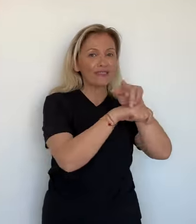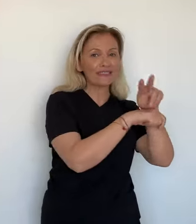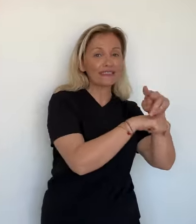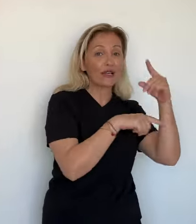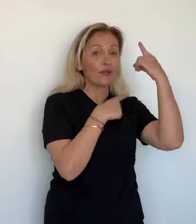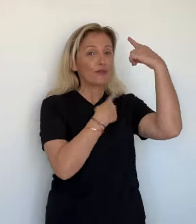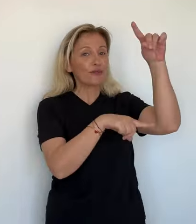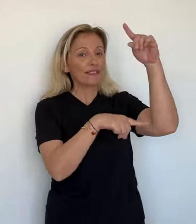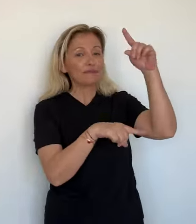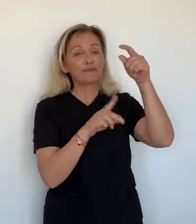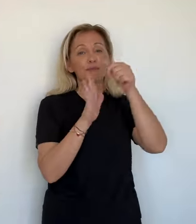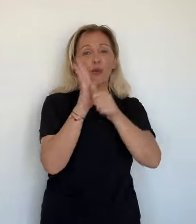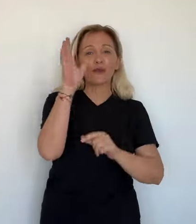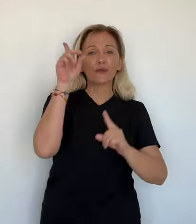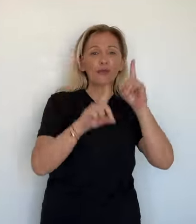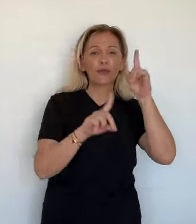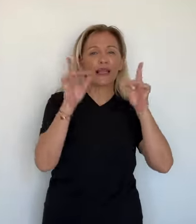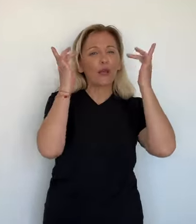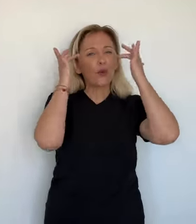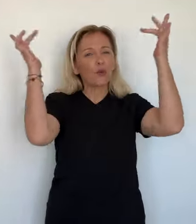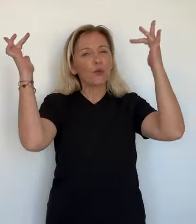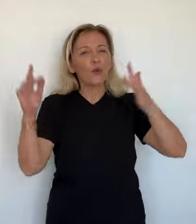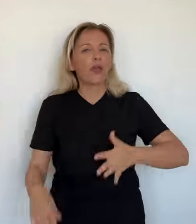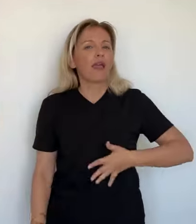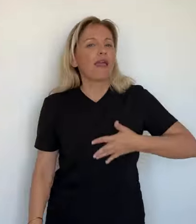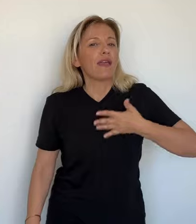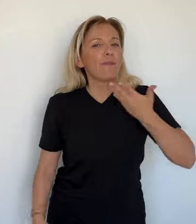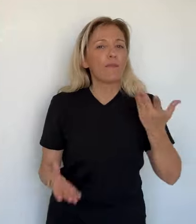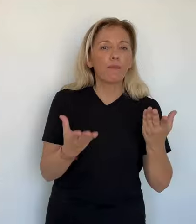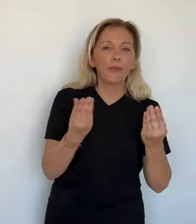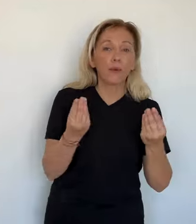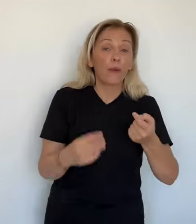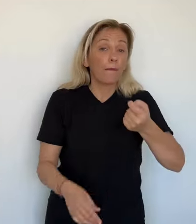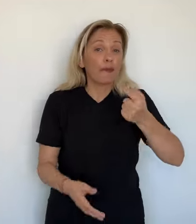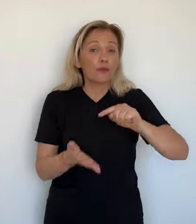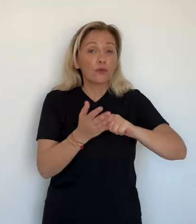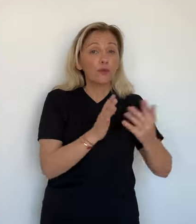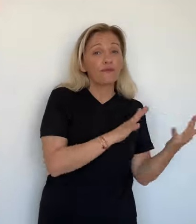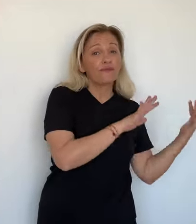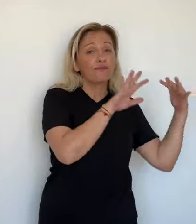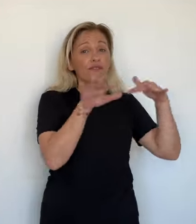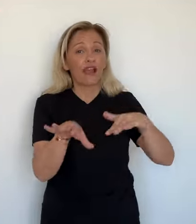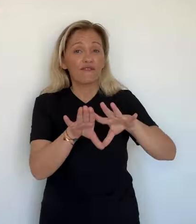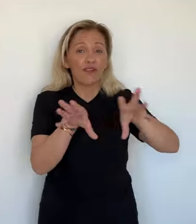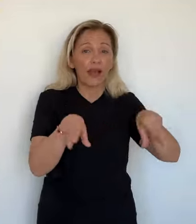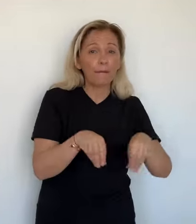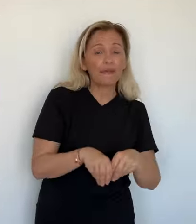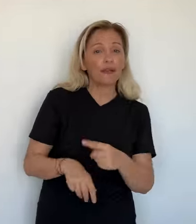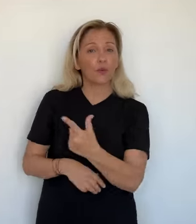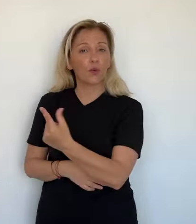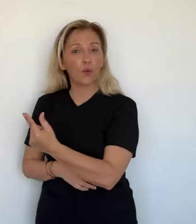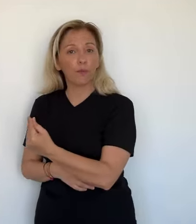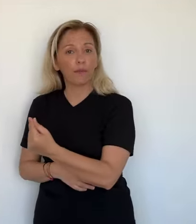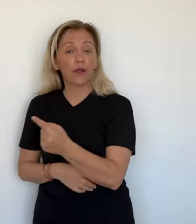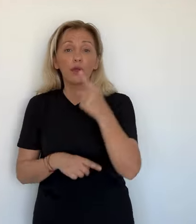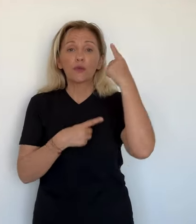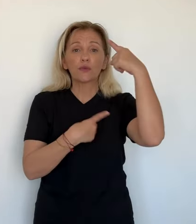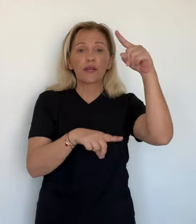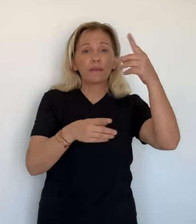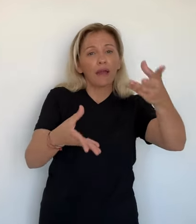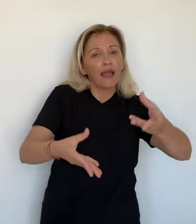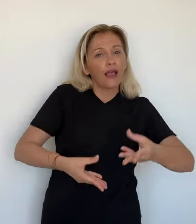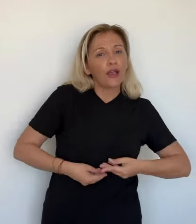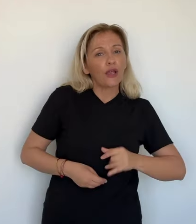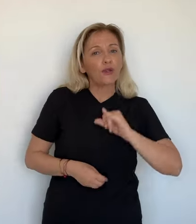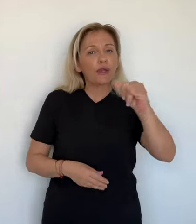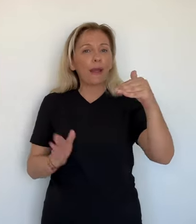la maison de Napoléon. L'intérêt culturel est d'ailleurs marqué pour ces juilletistes venus pour la plupart en famille ou en couple. À l'Office